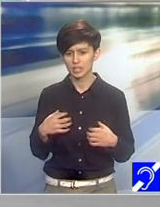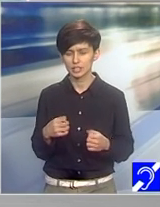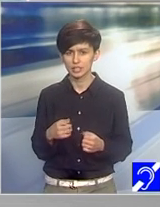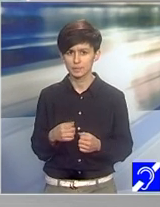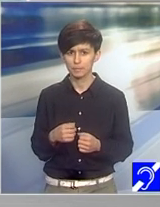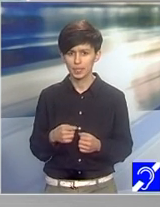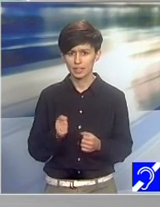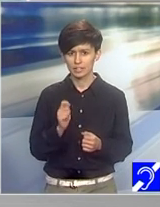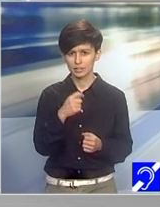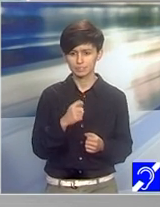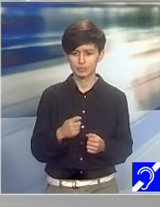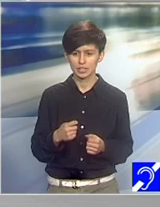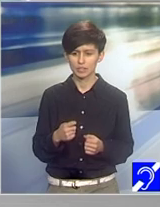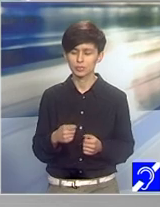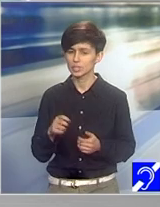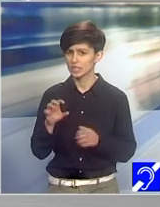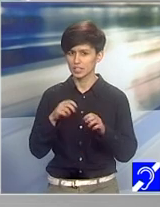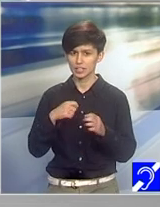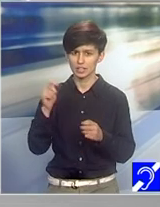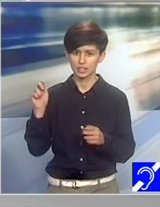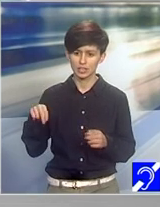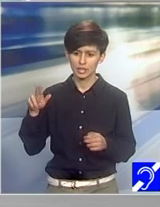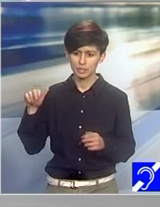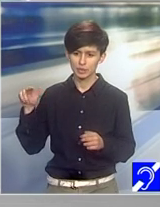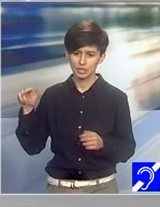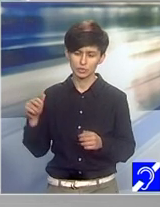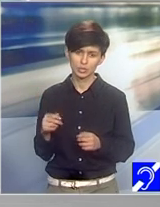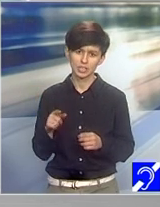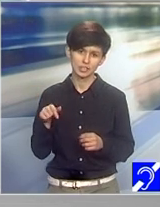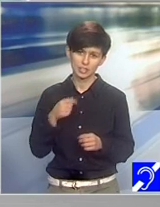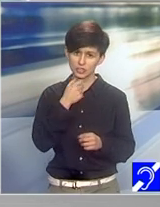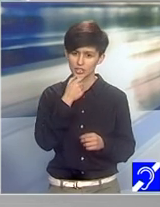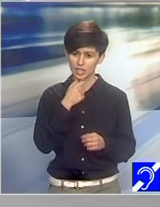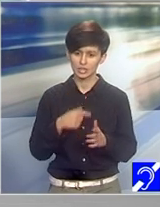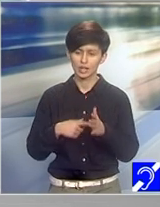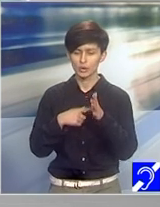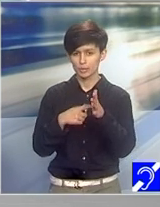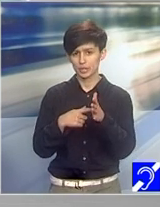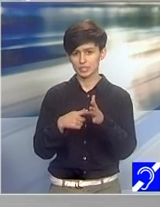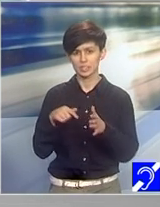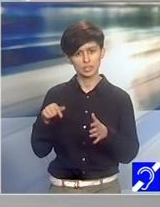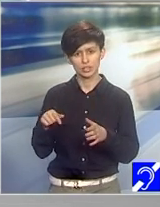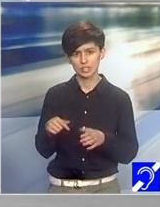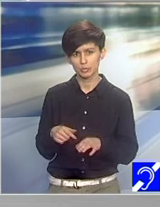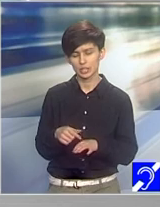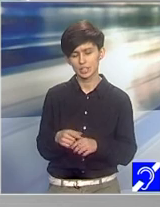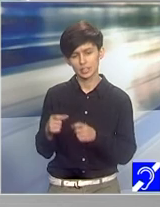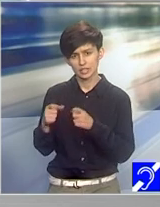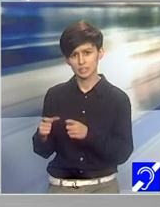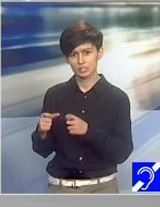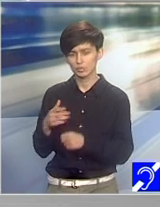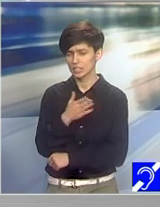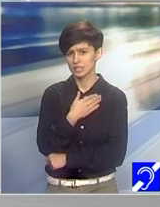gravurile, picturile lui Teodor Aman și alții din acei ani au militat pentru o asemenea stare de spirit națională,